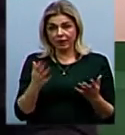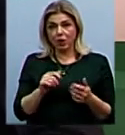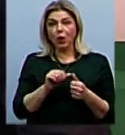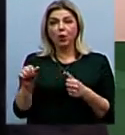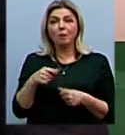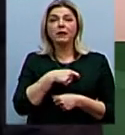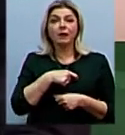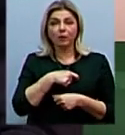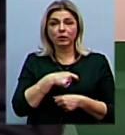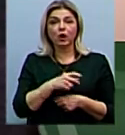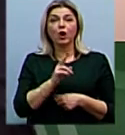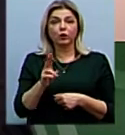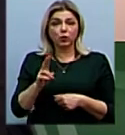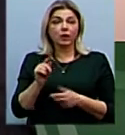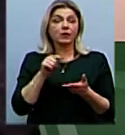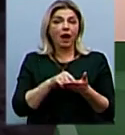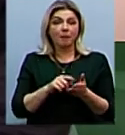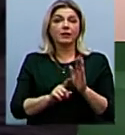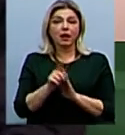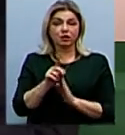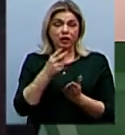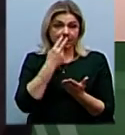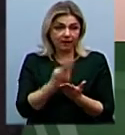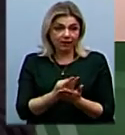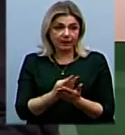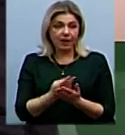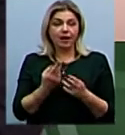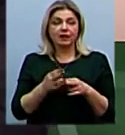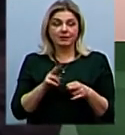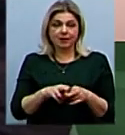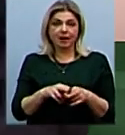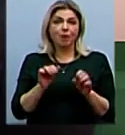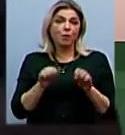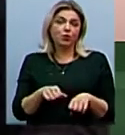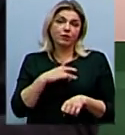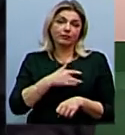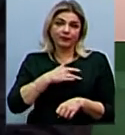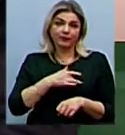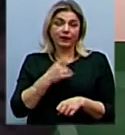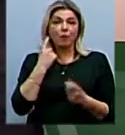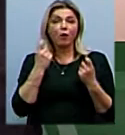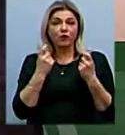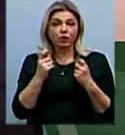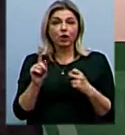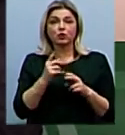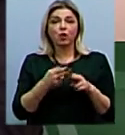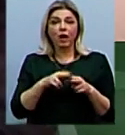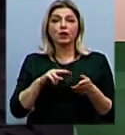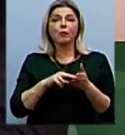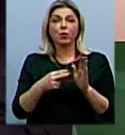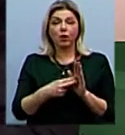там отримали на електронну пошту і щось там починали вже його дивитися. Це нам депутати повідомили, що в цьому проєкті цифра бюджету